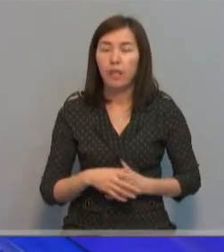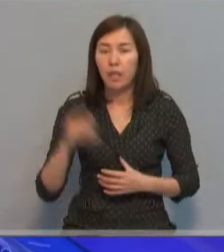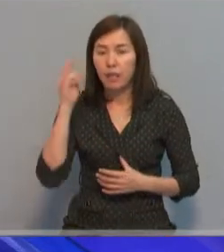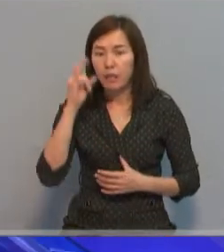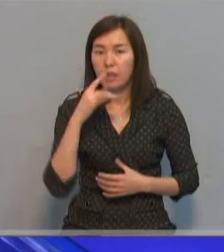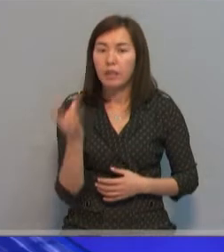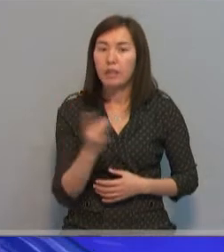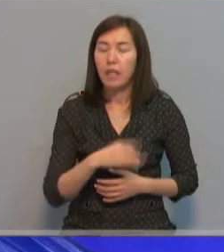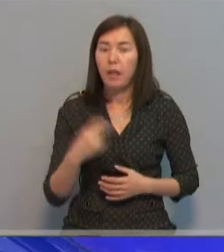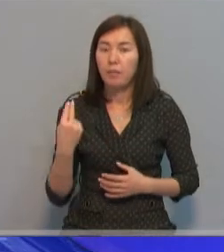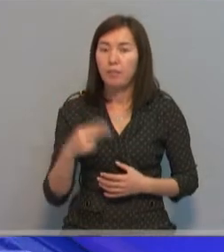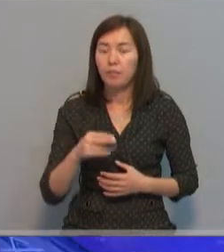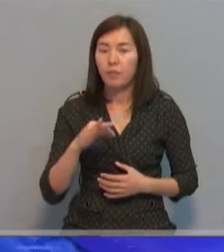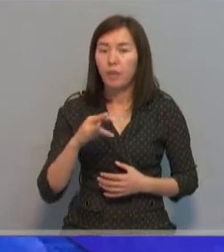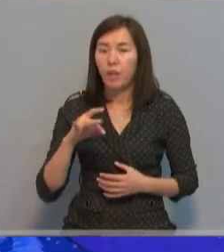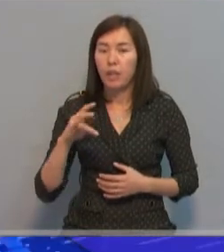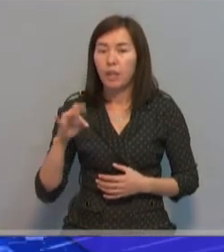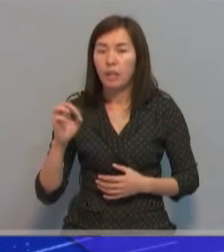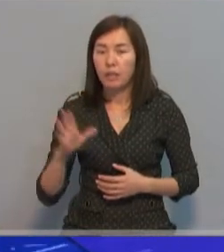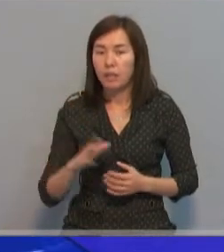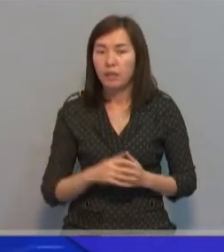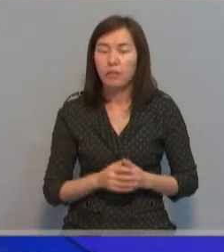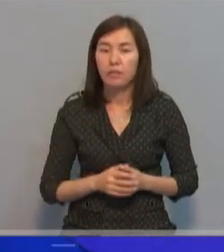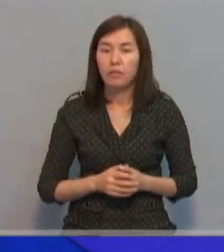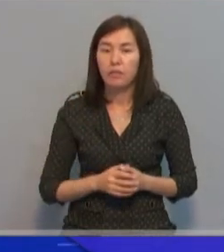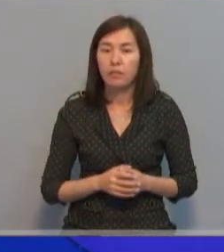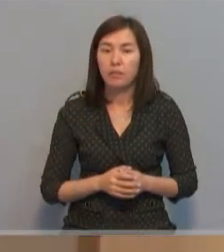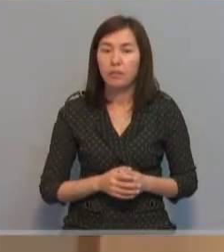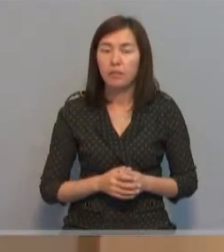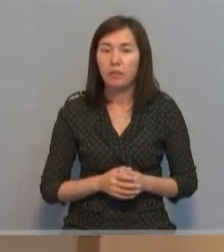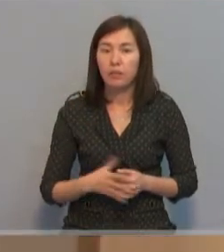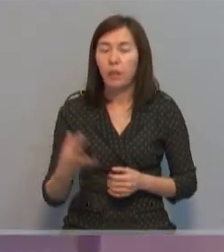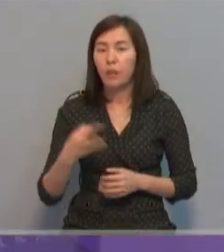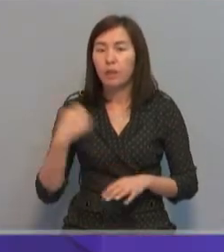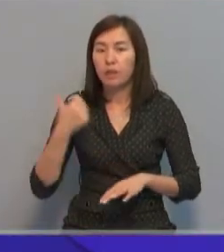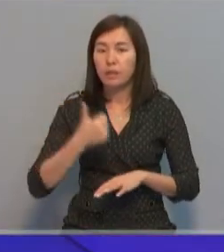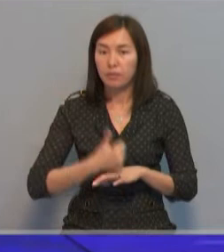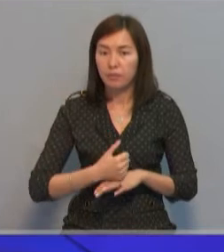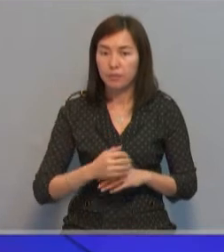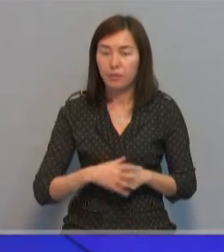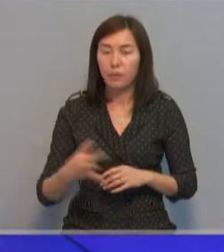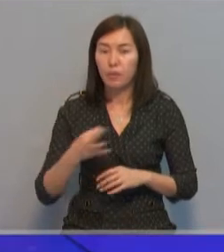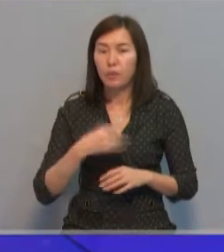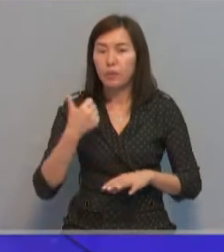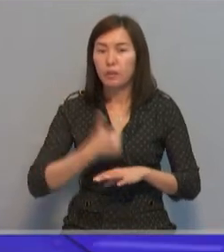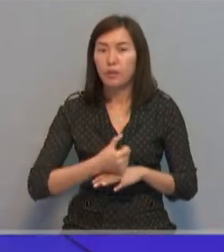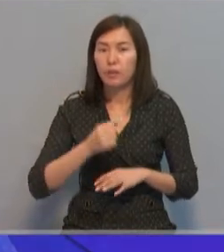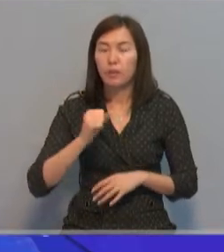Қазақстан Республикасының президенті Қасым Жомарт Тоқаевқа, мынау облыс басшылығына, облыс